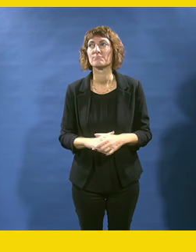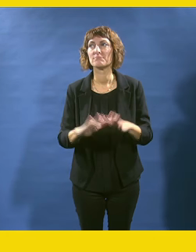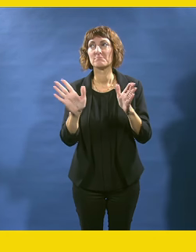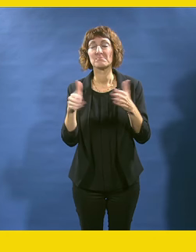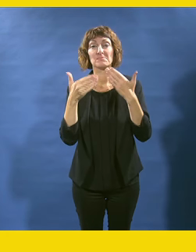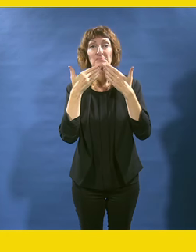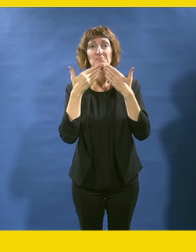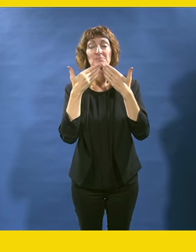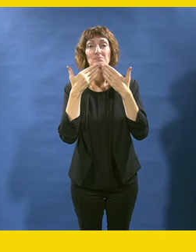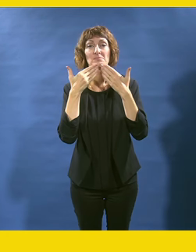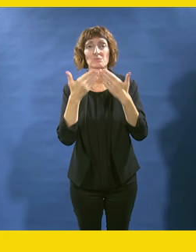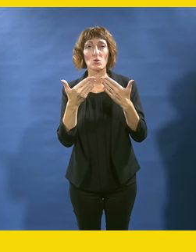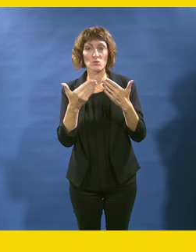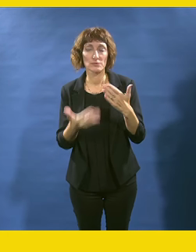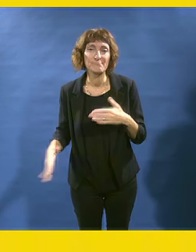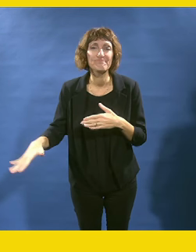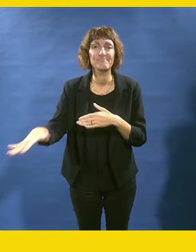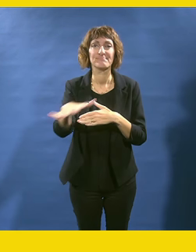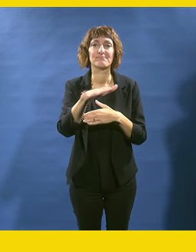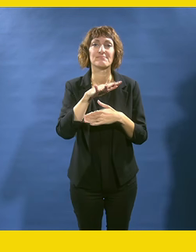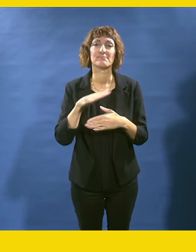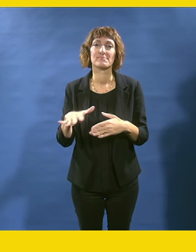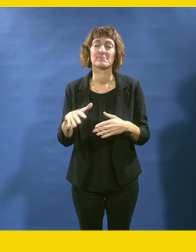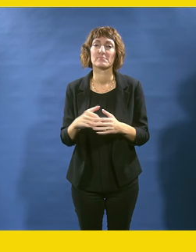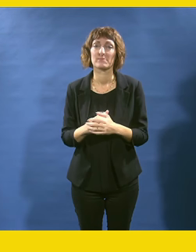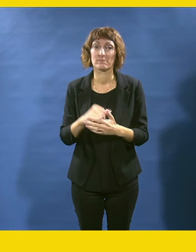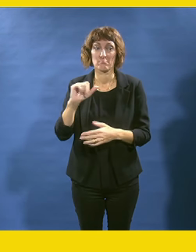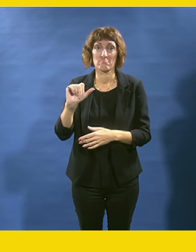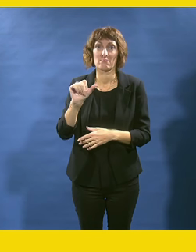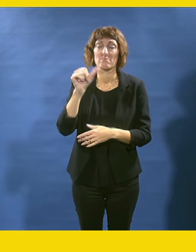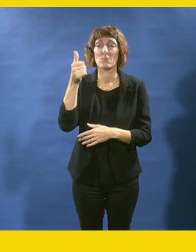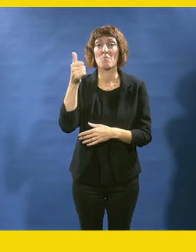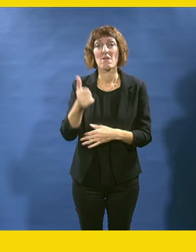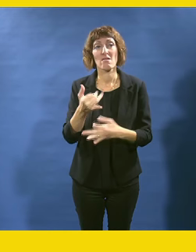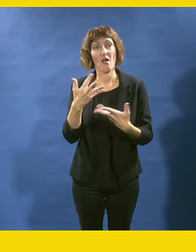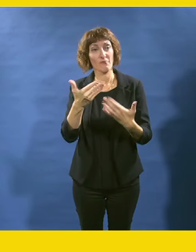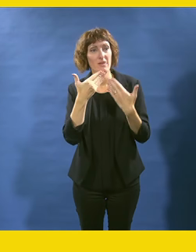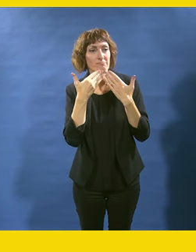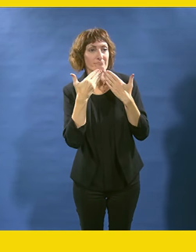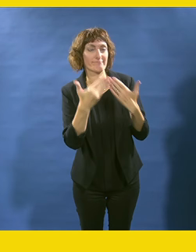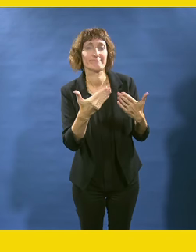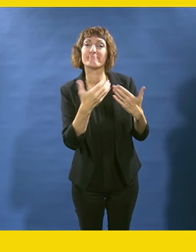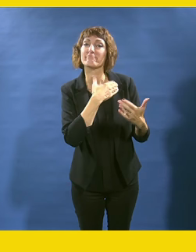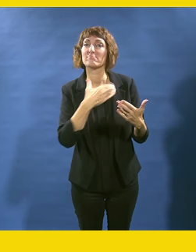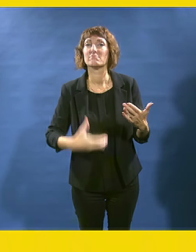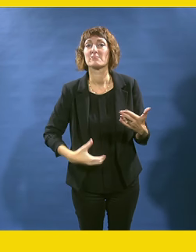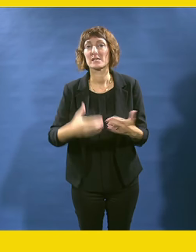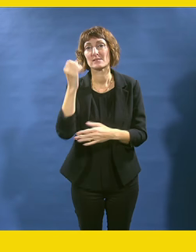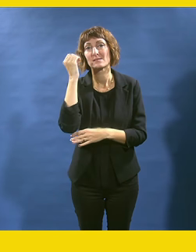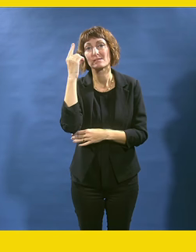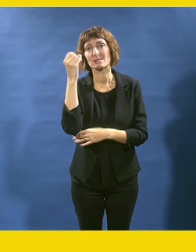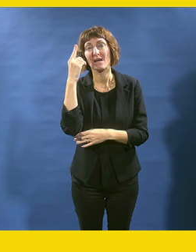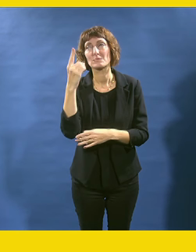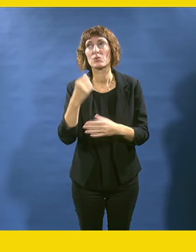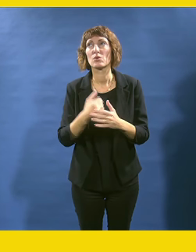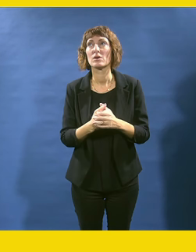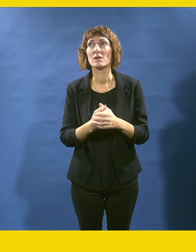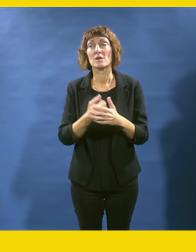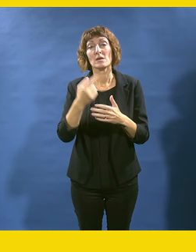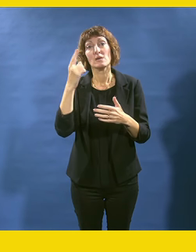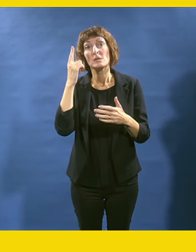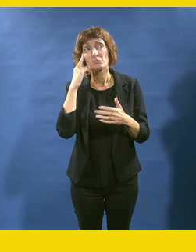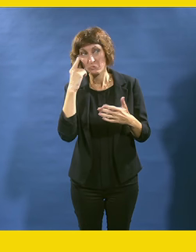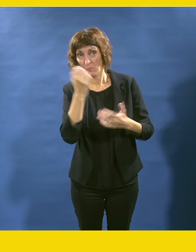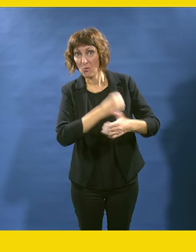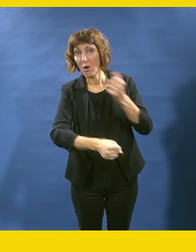Bonjour à toutes et à tous. Alors d'abord, je voulais évidemment remercier chaleureusement la mairie de Strasbourg pour l'organisation de